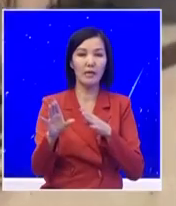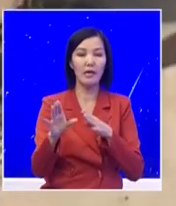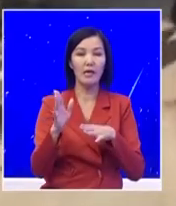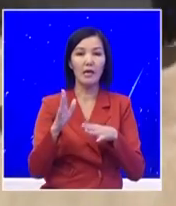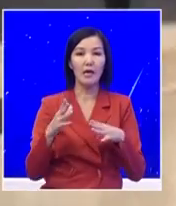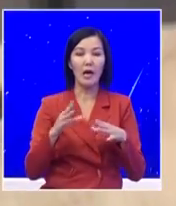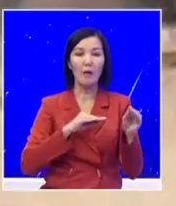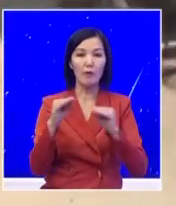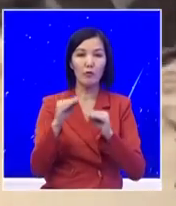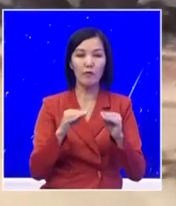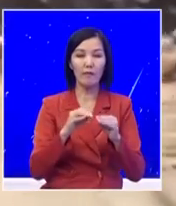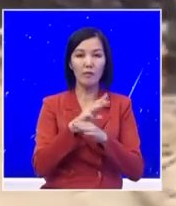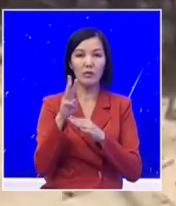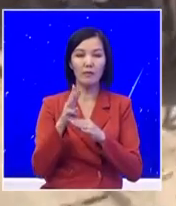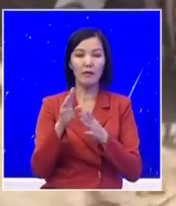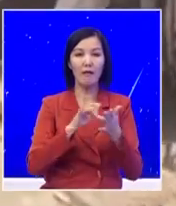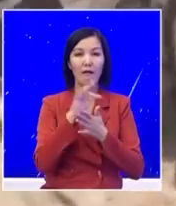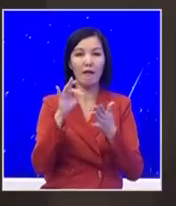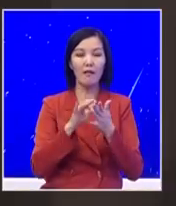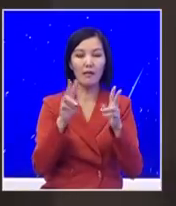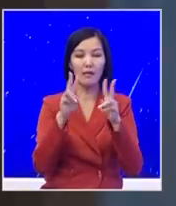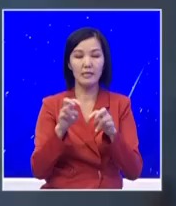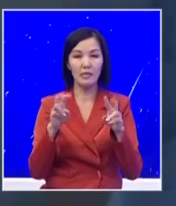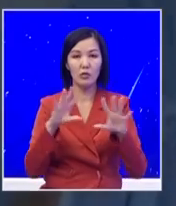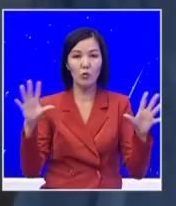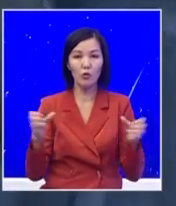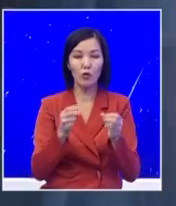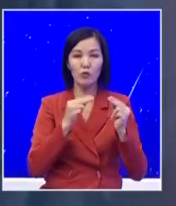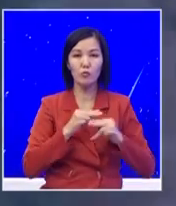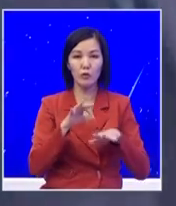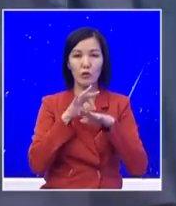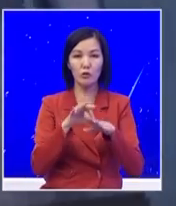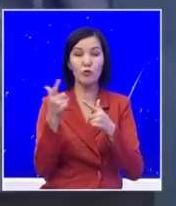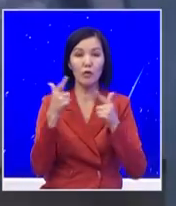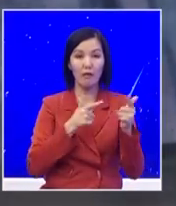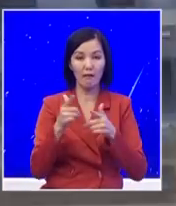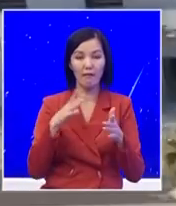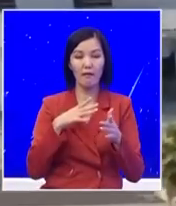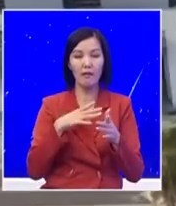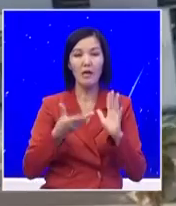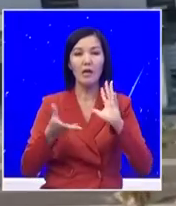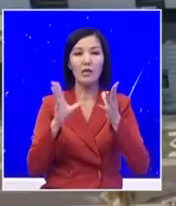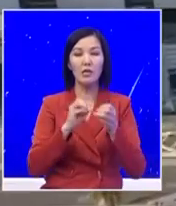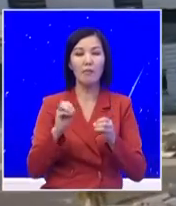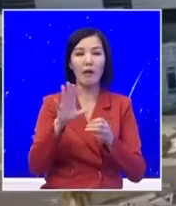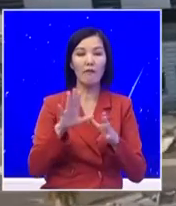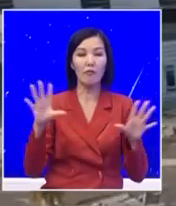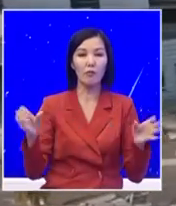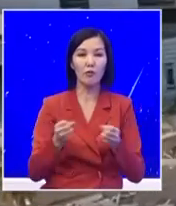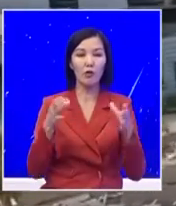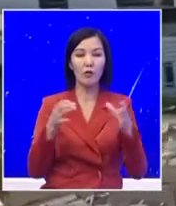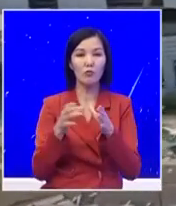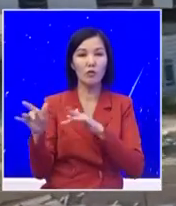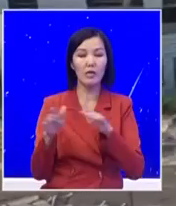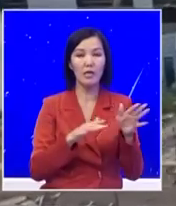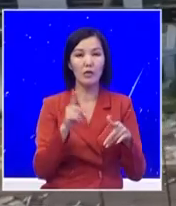құралдармен жабдықталған мамандар қалалық жерде іздестіру құтқару жұмыстарын жүргізуге дайындалған. Жалпы Еуроодақтың құтқару шарасы бойынша